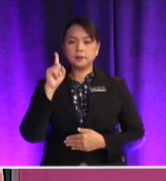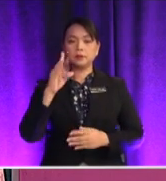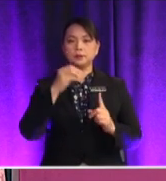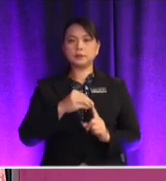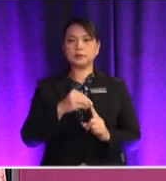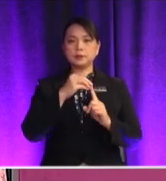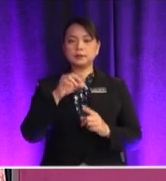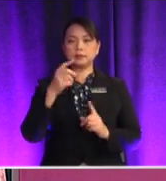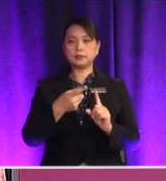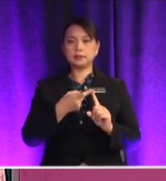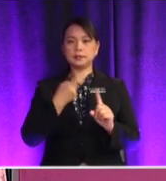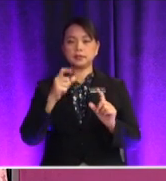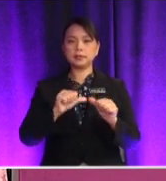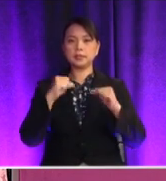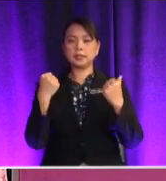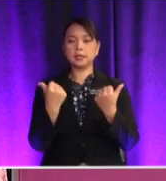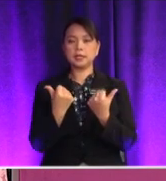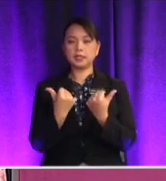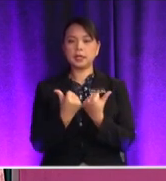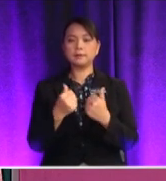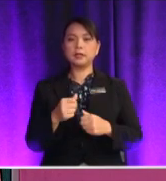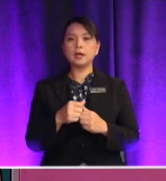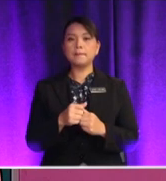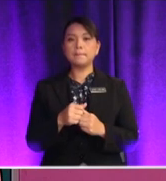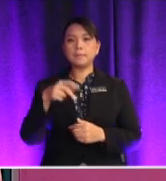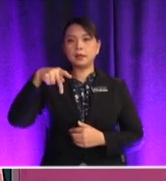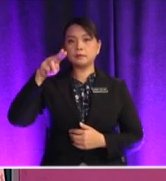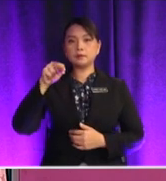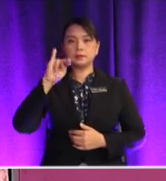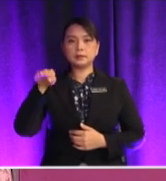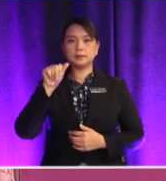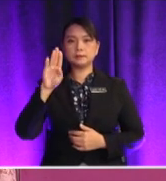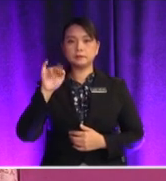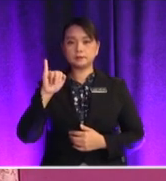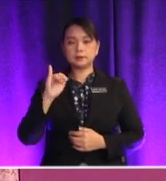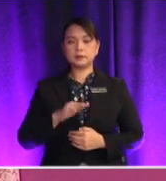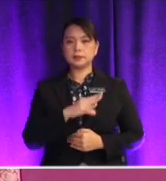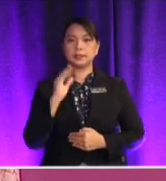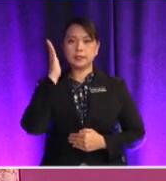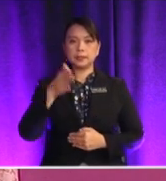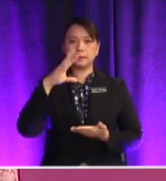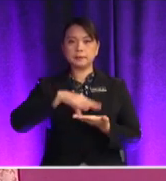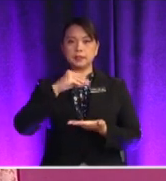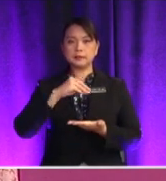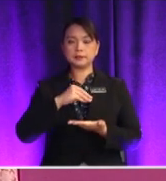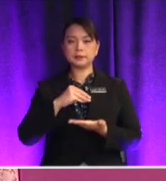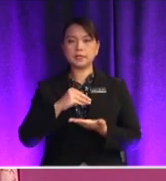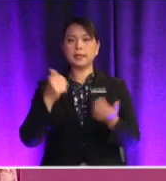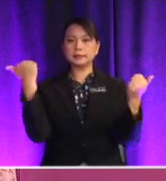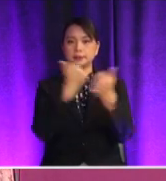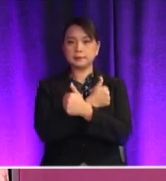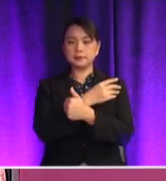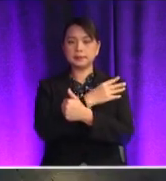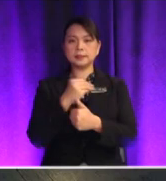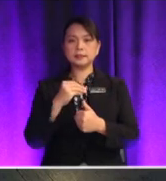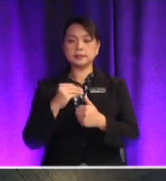keunikan dari kaum Punjabi. Betul. Yeah. Jadi kita akan belajarlah berkaitan dengan keunikan Malaysia, cabaran dan strategiknya.